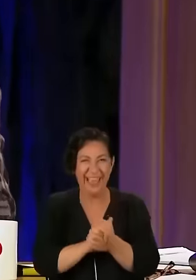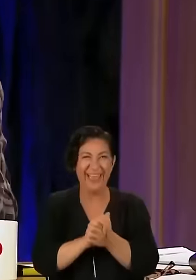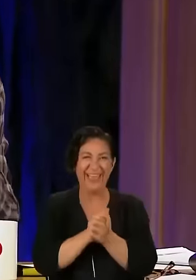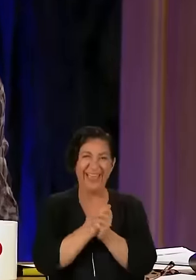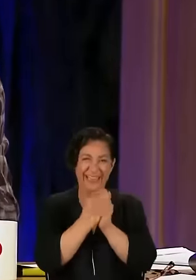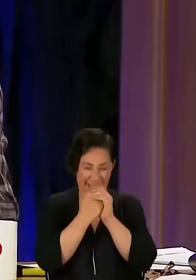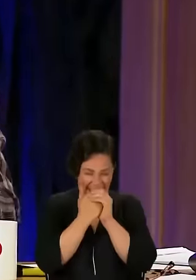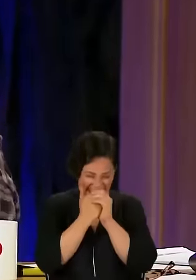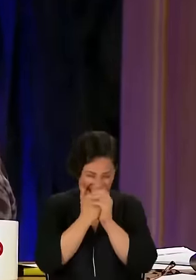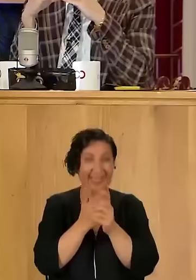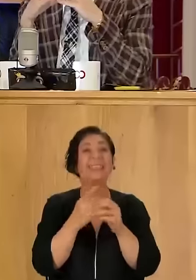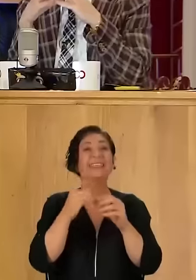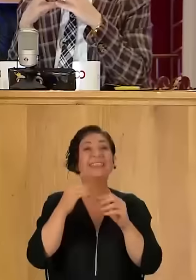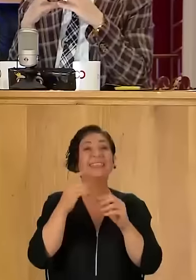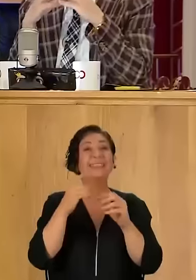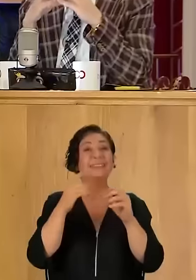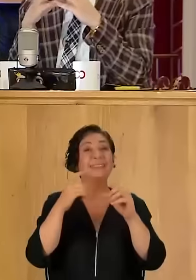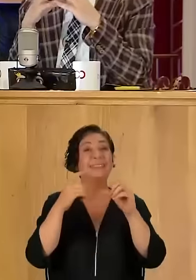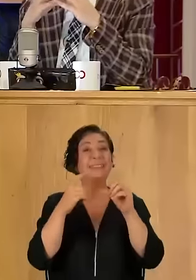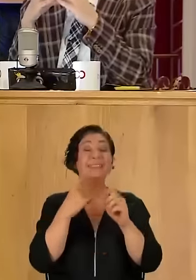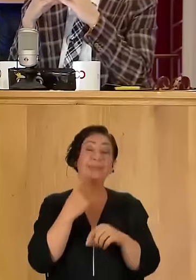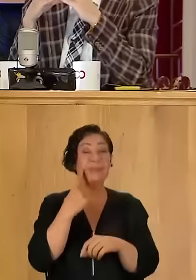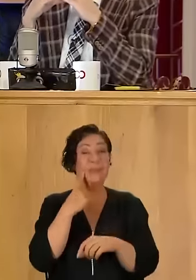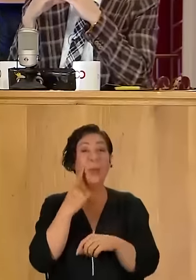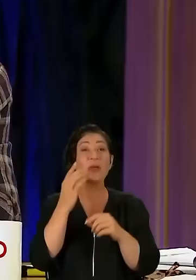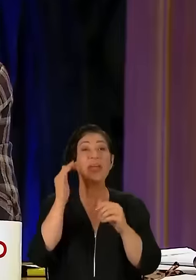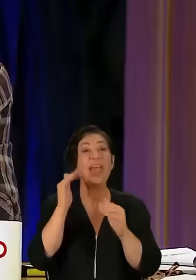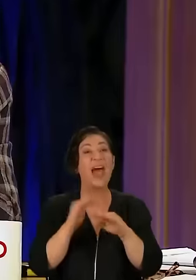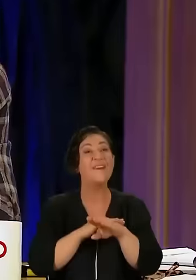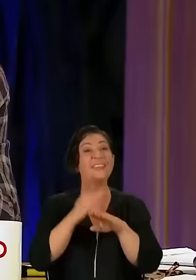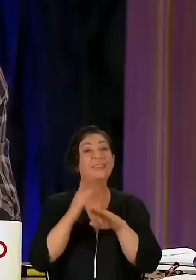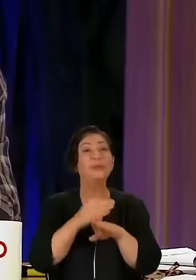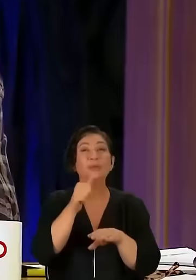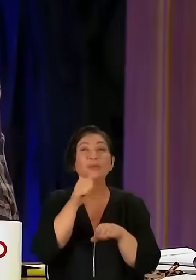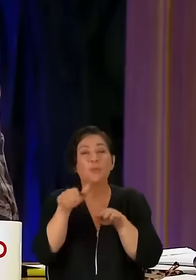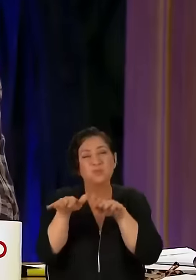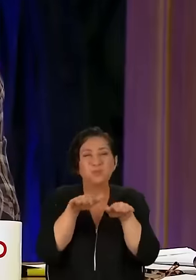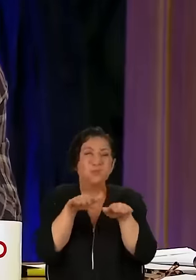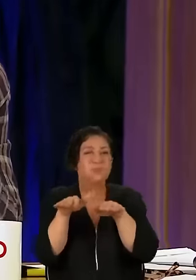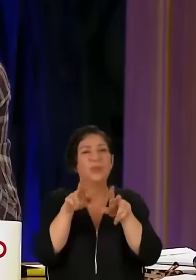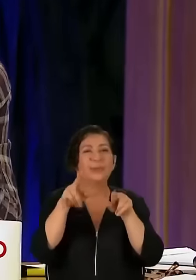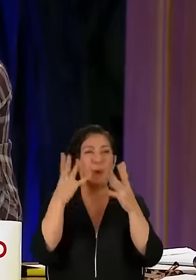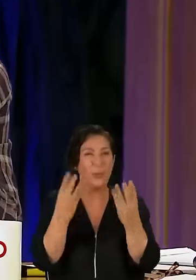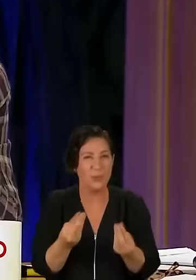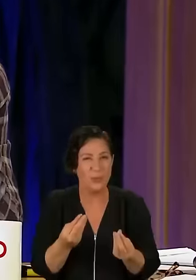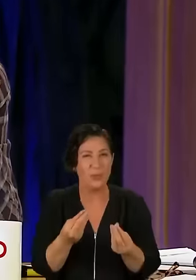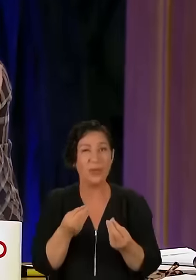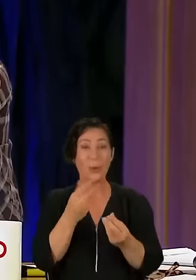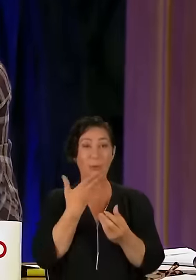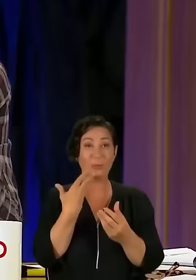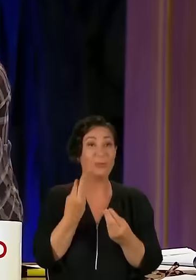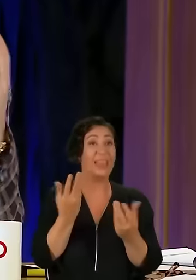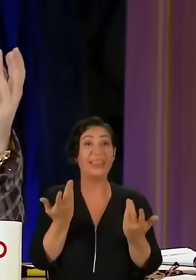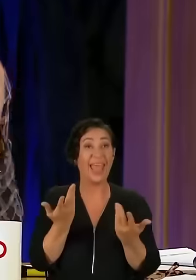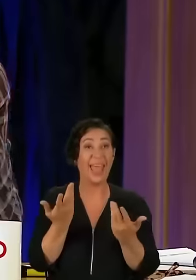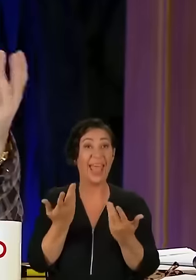Evet, evet. Seda Sayan yavaş yavaş bir su muhallebisine dönüştü. Su muhallebisinin güzel